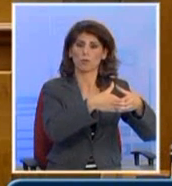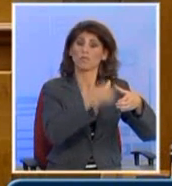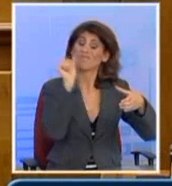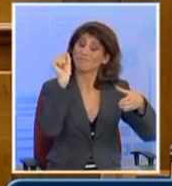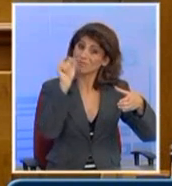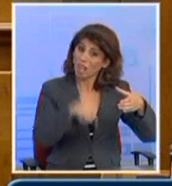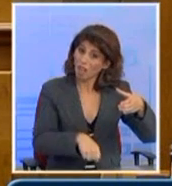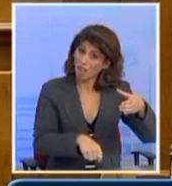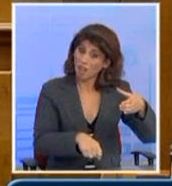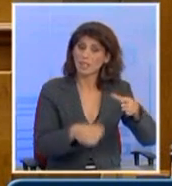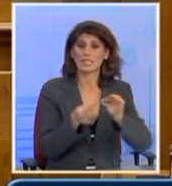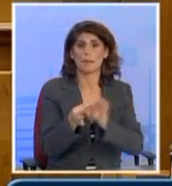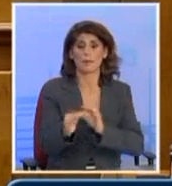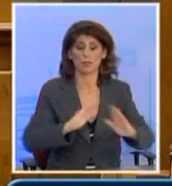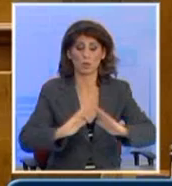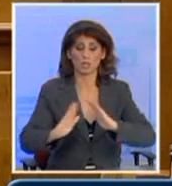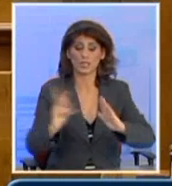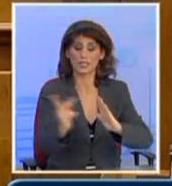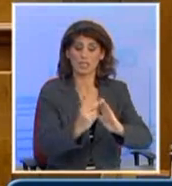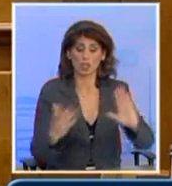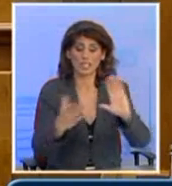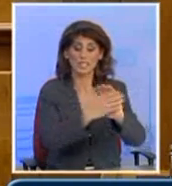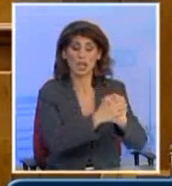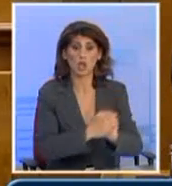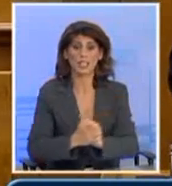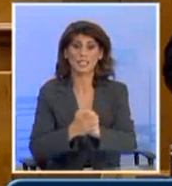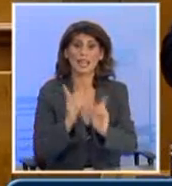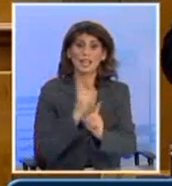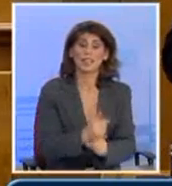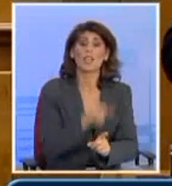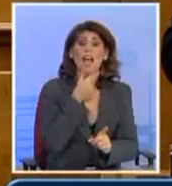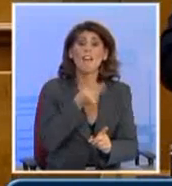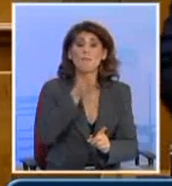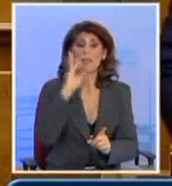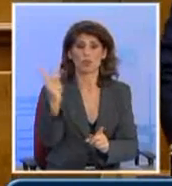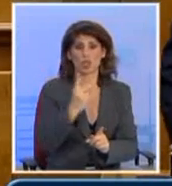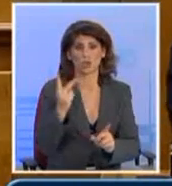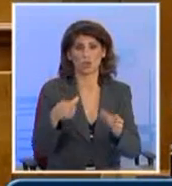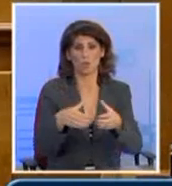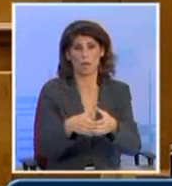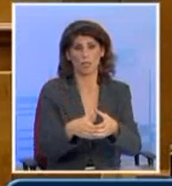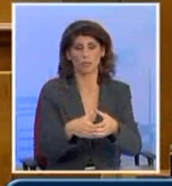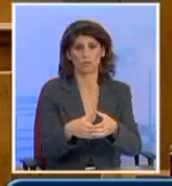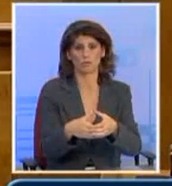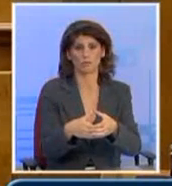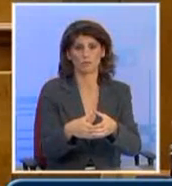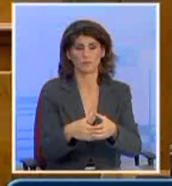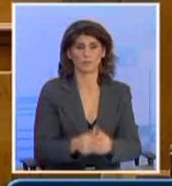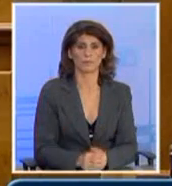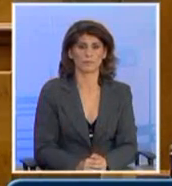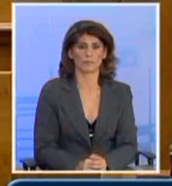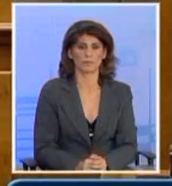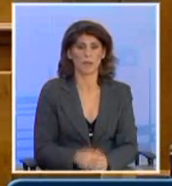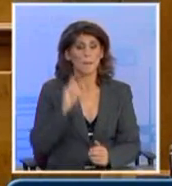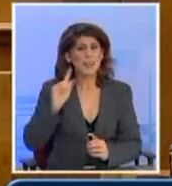Ναι στα μέτρα προστασίας της κοινωνικής συνοχής και ιδίως των ευπαθών κοινωνικών ομάδων.